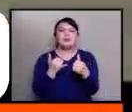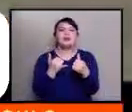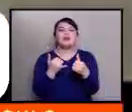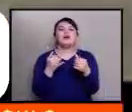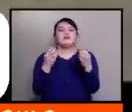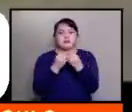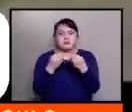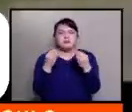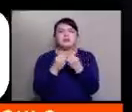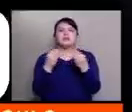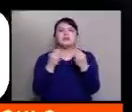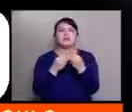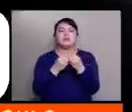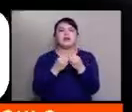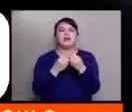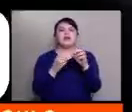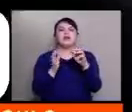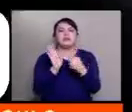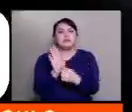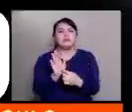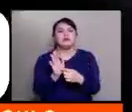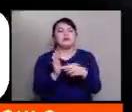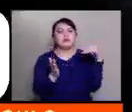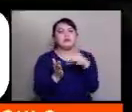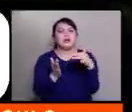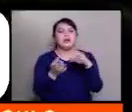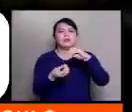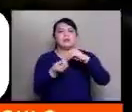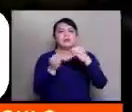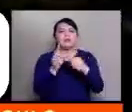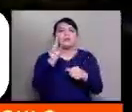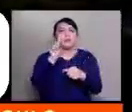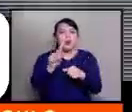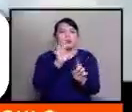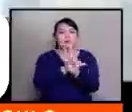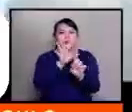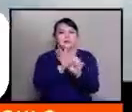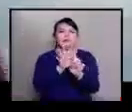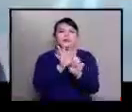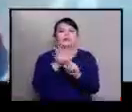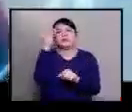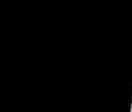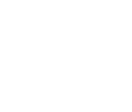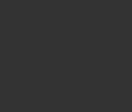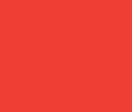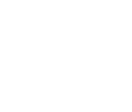dyan, lalo't lumabas na sa pag-aaral nila na ang mga Pinoy ang number one Avengers fans.